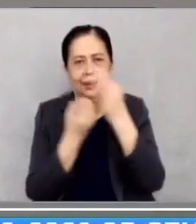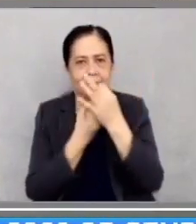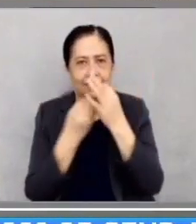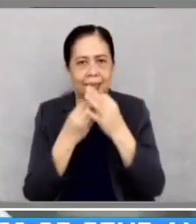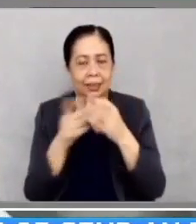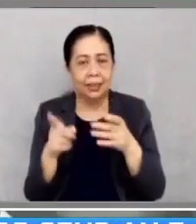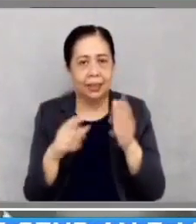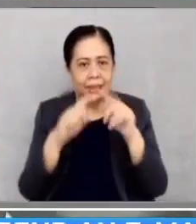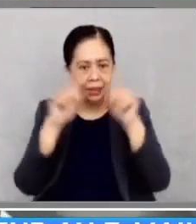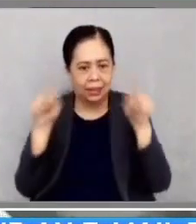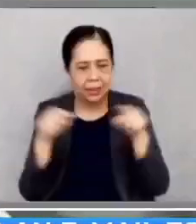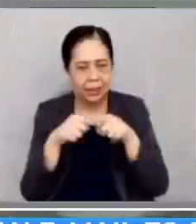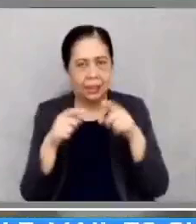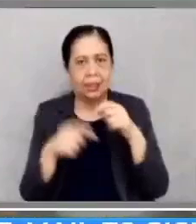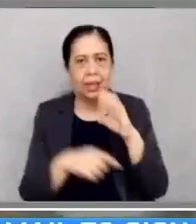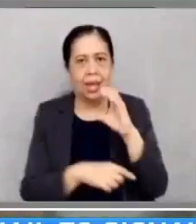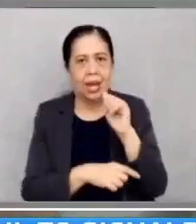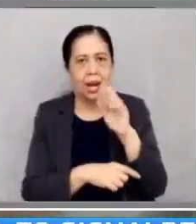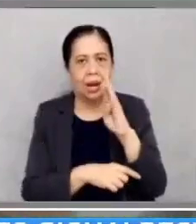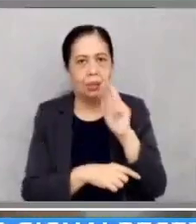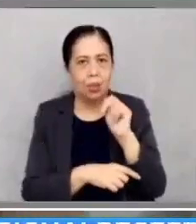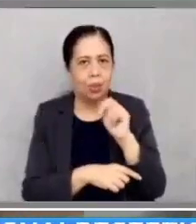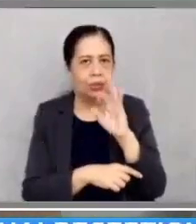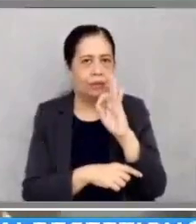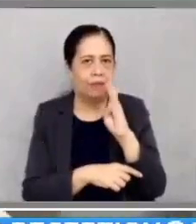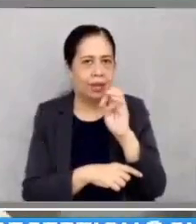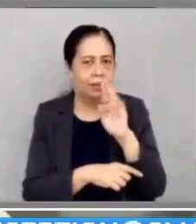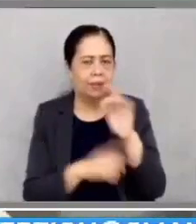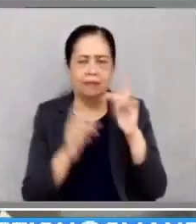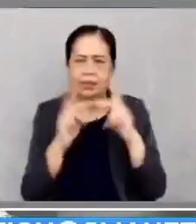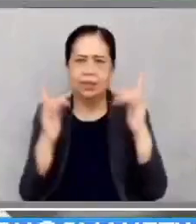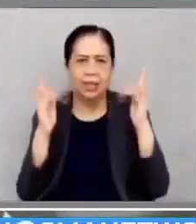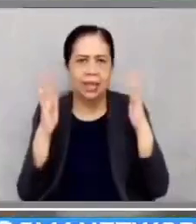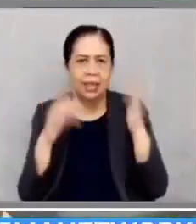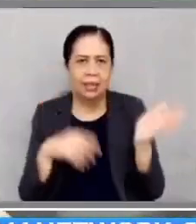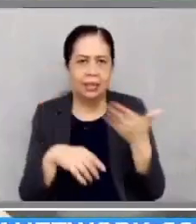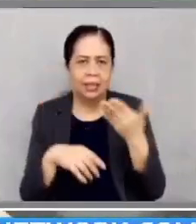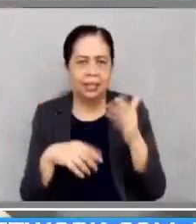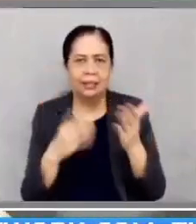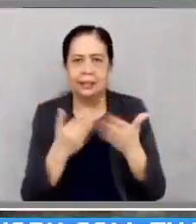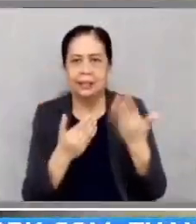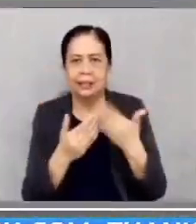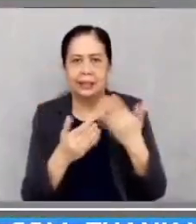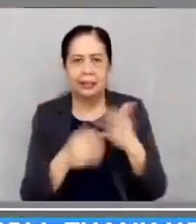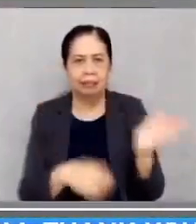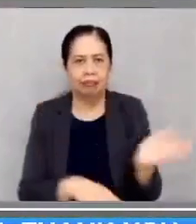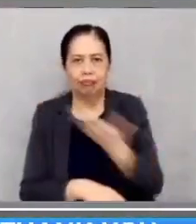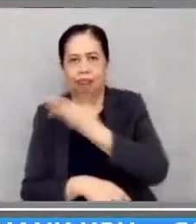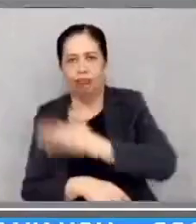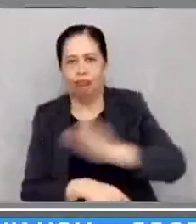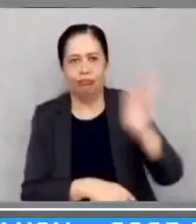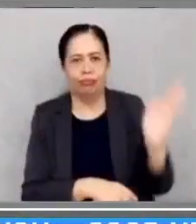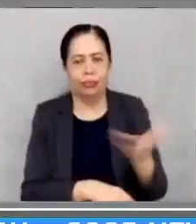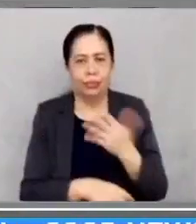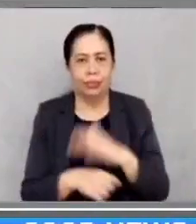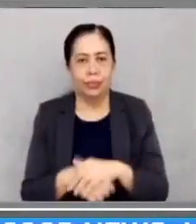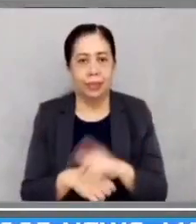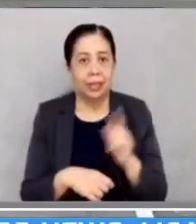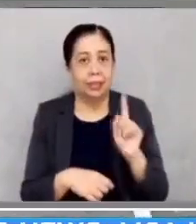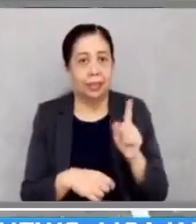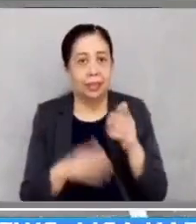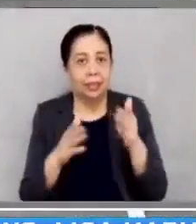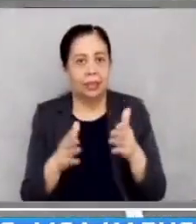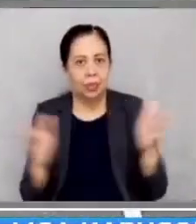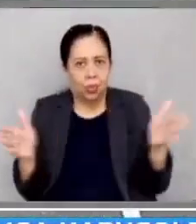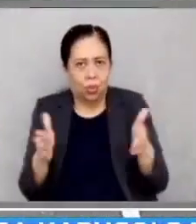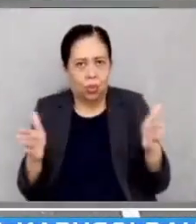sa carbon fiber, may ibang gawa sa fiberglass. So very lightweight lang din ito, kaya madali siyang iswing. Ang court nito, mas maliit kaysa